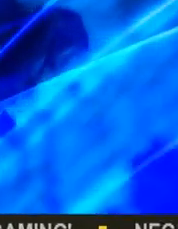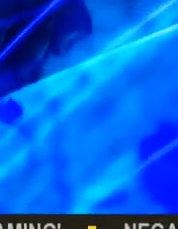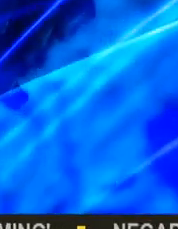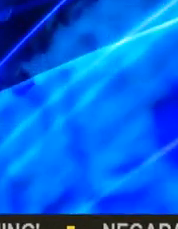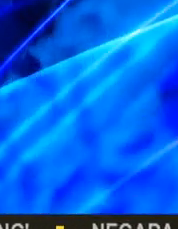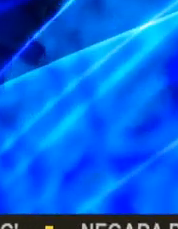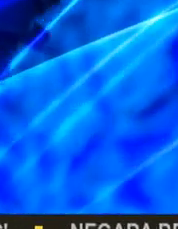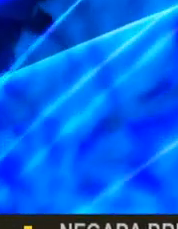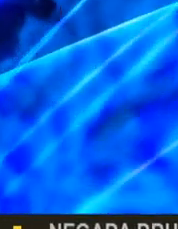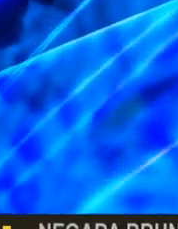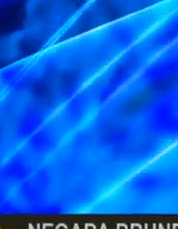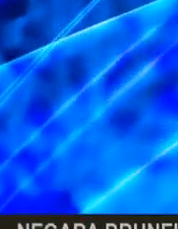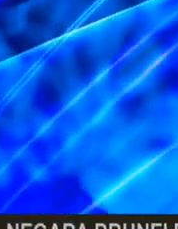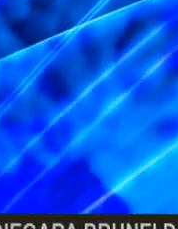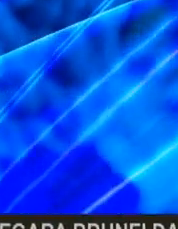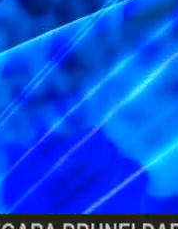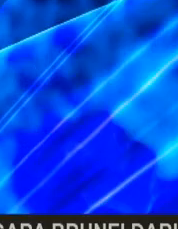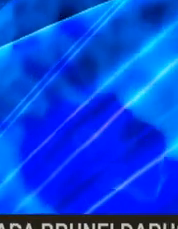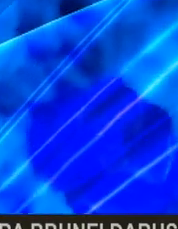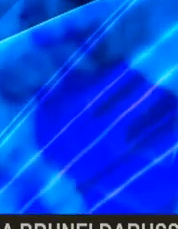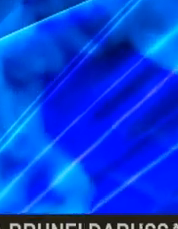diri mandatory sejak Mas